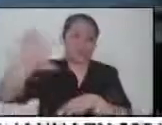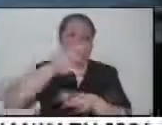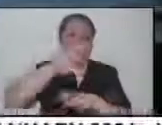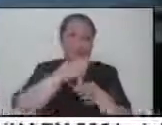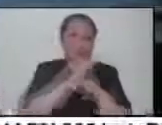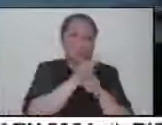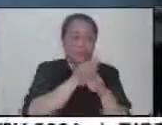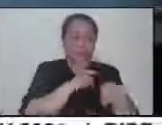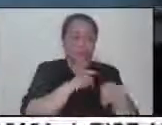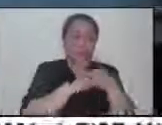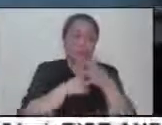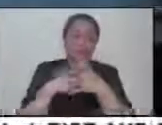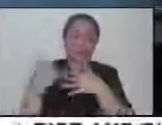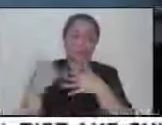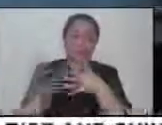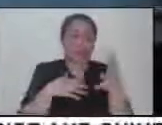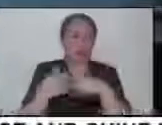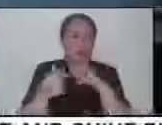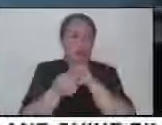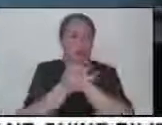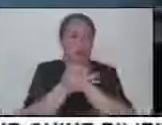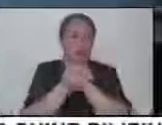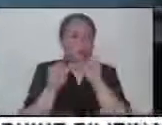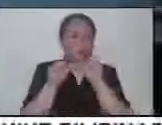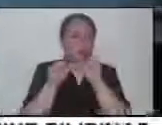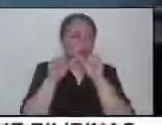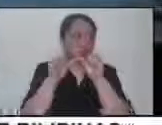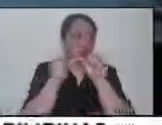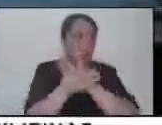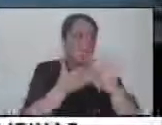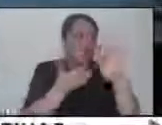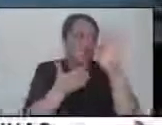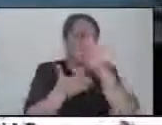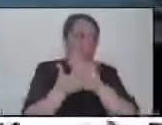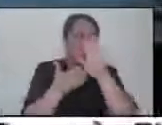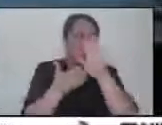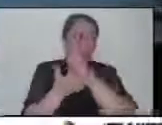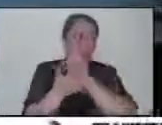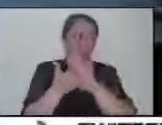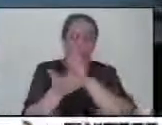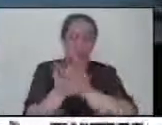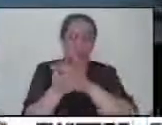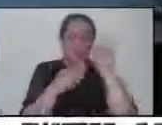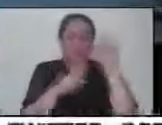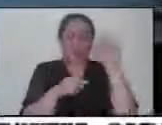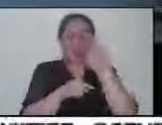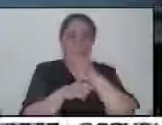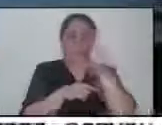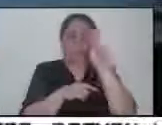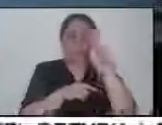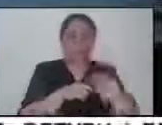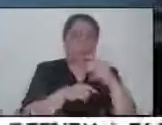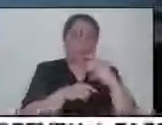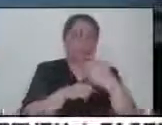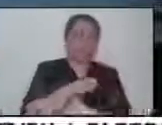nag-e-ehersisyo dito sa umaga para nga para na rin makita yung magandang view at